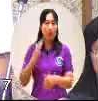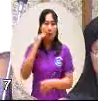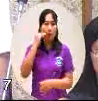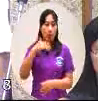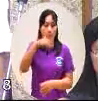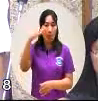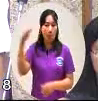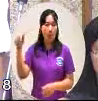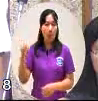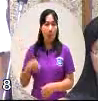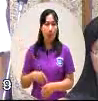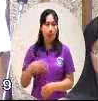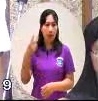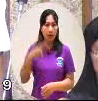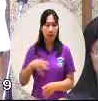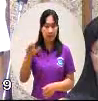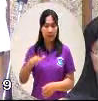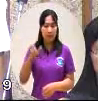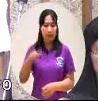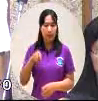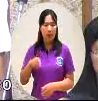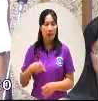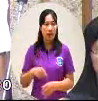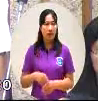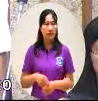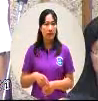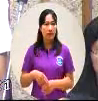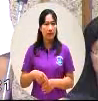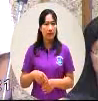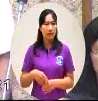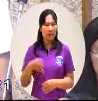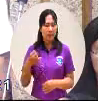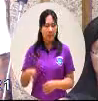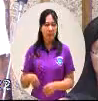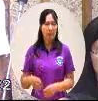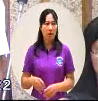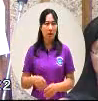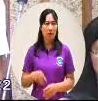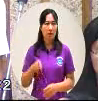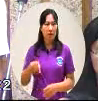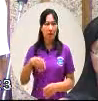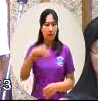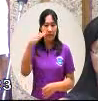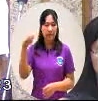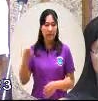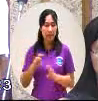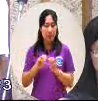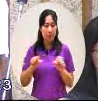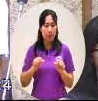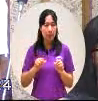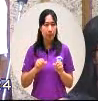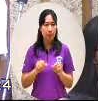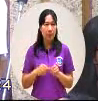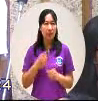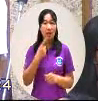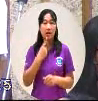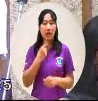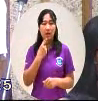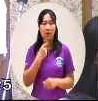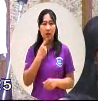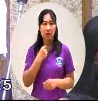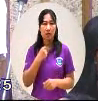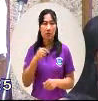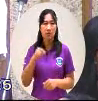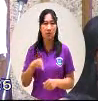越糟糕了。那个尤其是纳马夏的土质非常的松软，脆弱不堪，所以我们现在正在请建设机